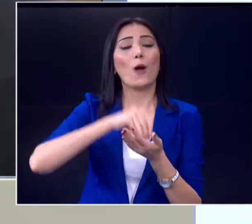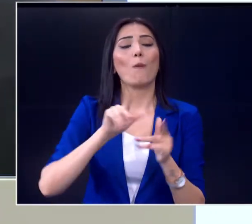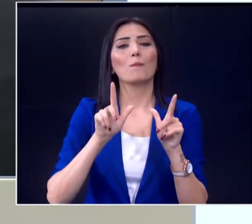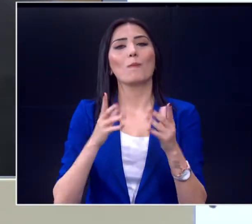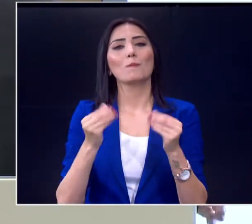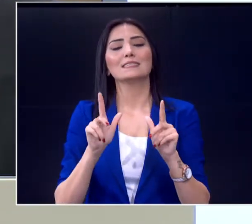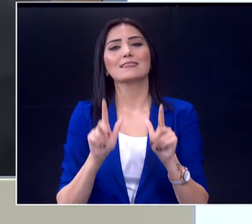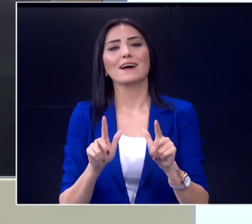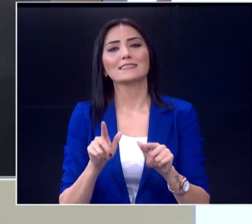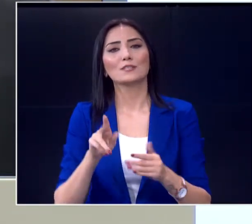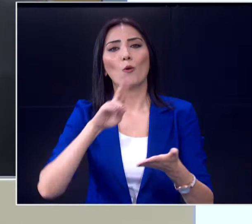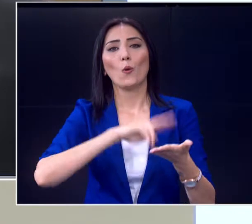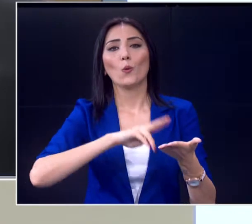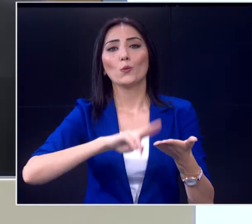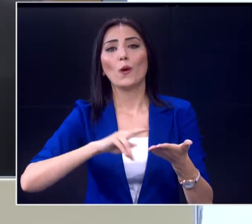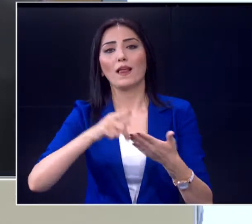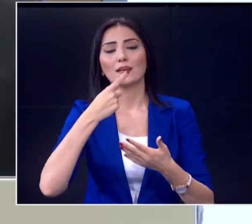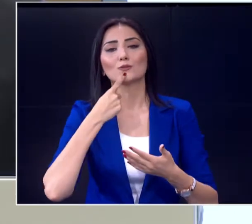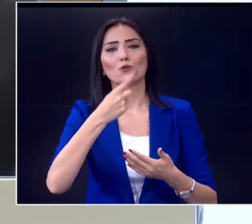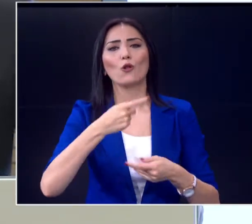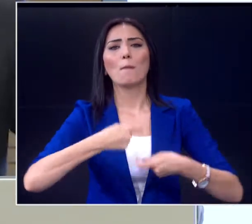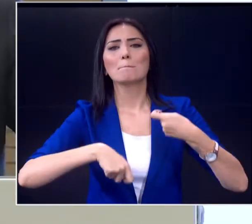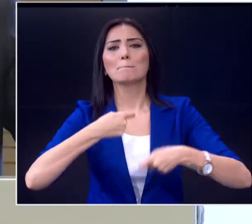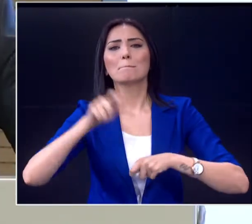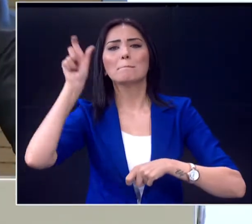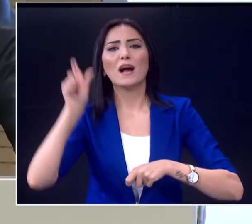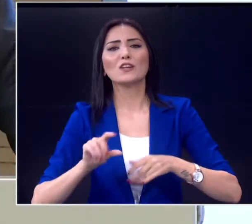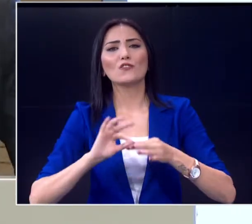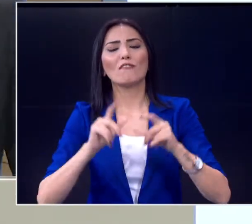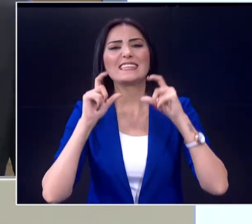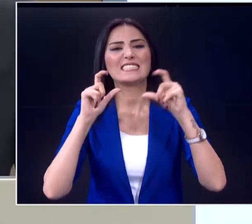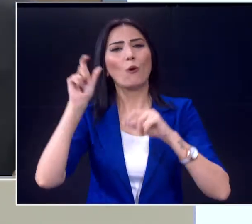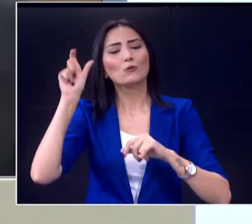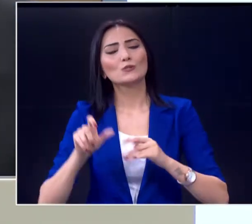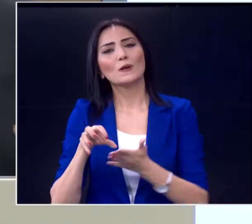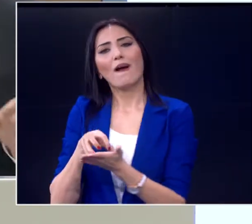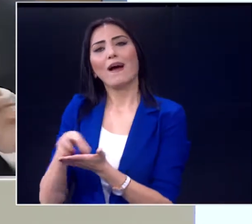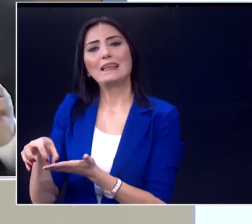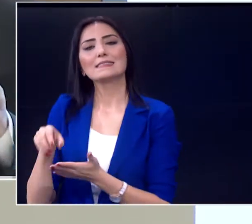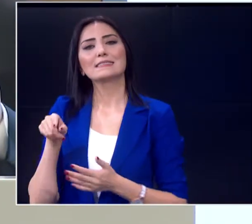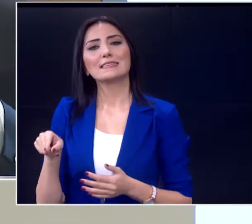lazım. Üyelerinizi kastediyorum. Bankacılık ve sigortacılık alanlarında